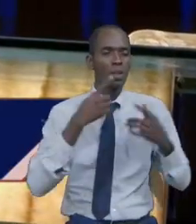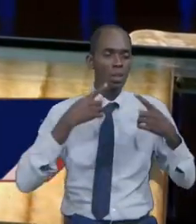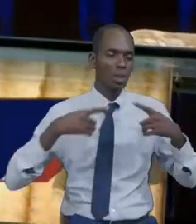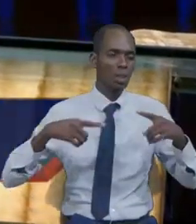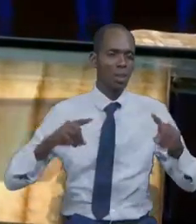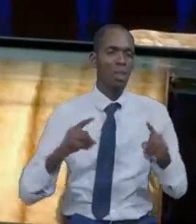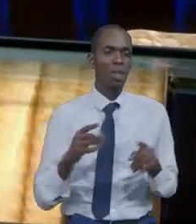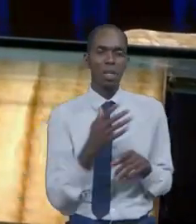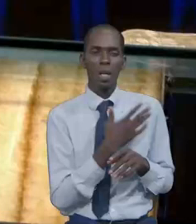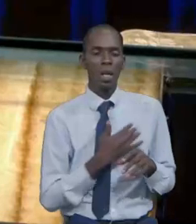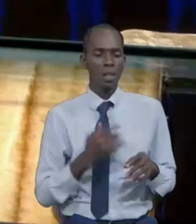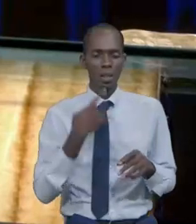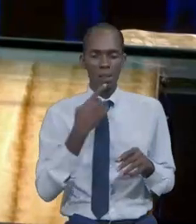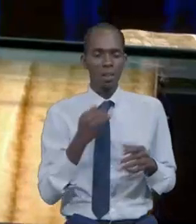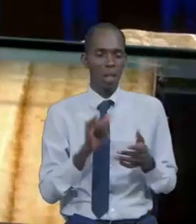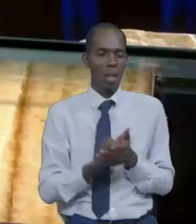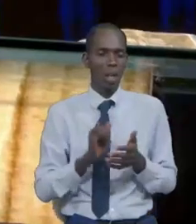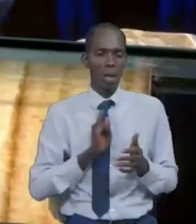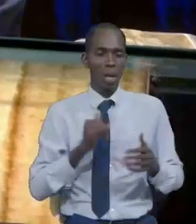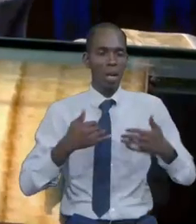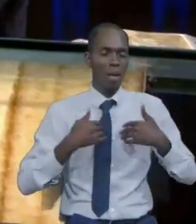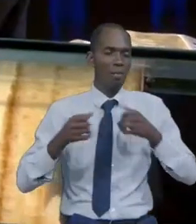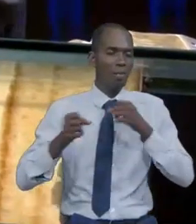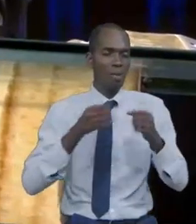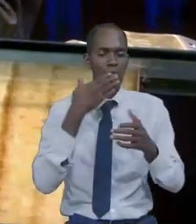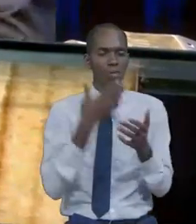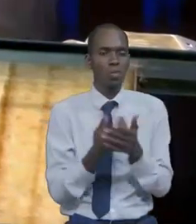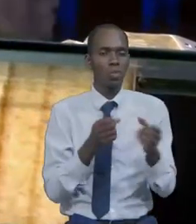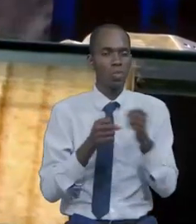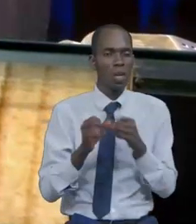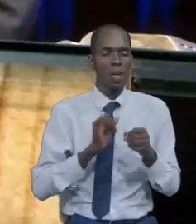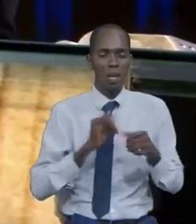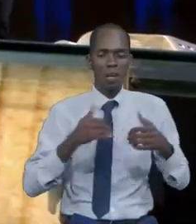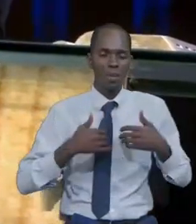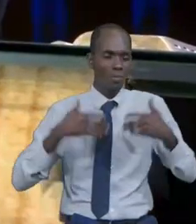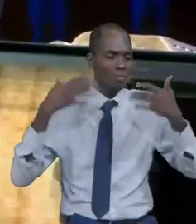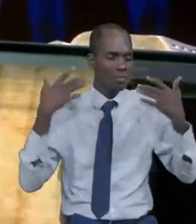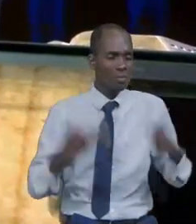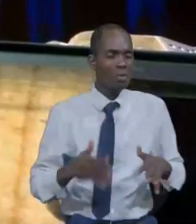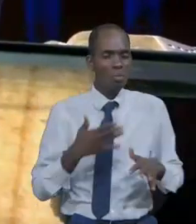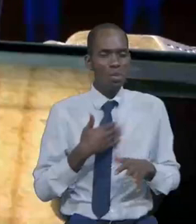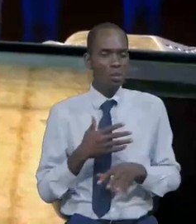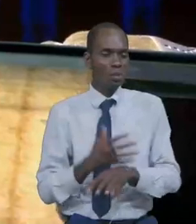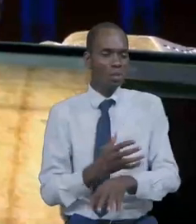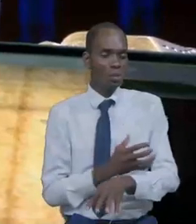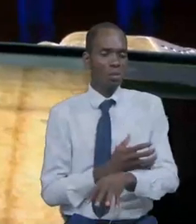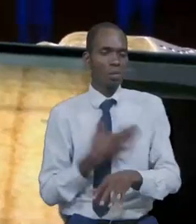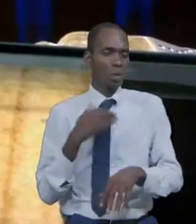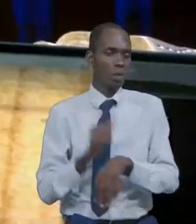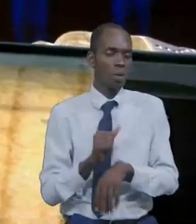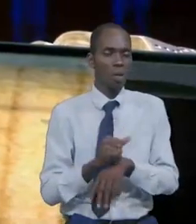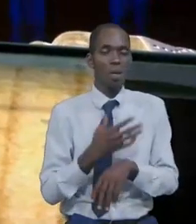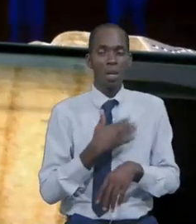j'ai combattu le bon combat, il a déclaré que j'ai achevé ma course, il a dit maintenant que